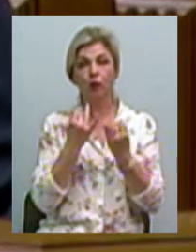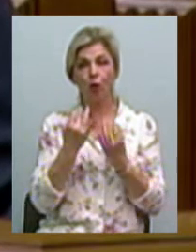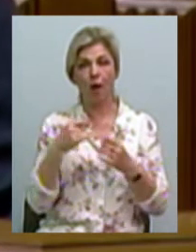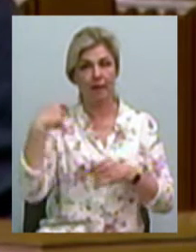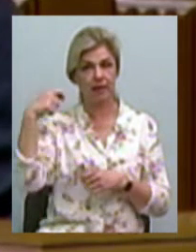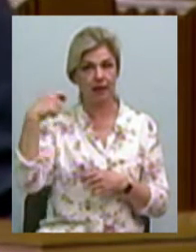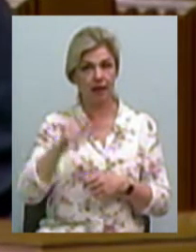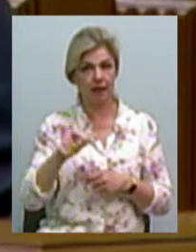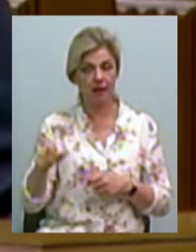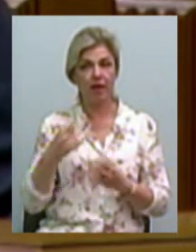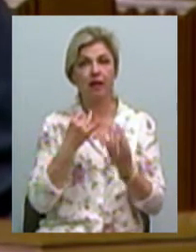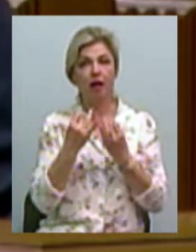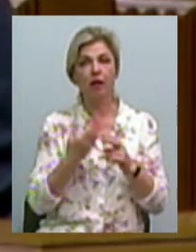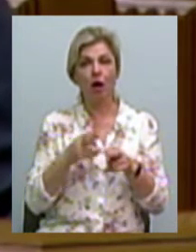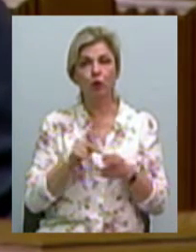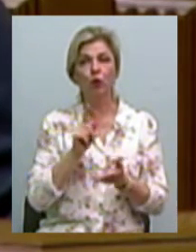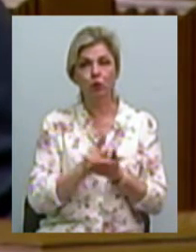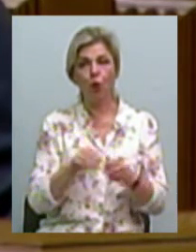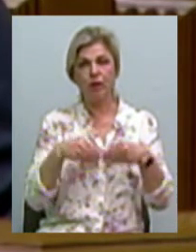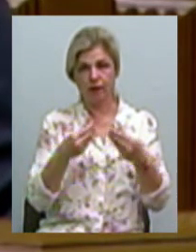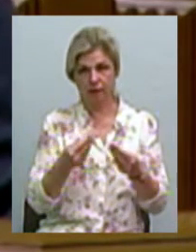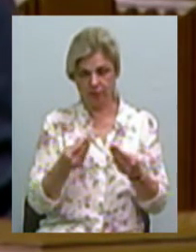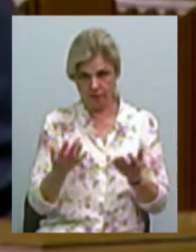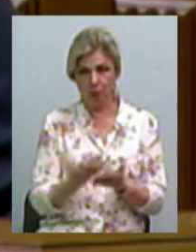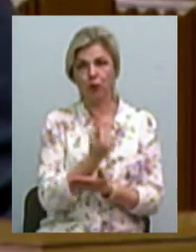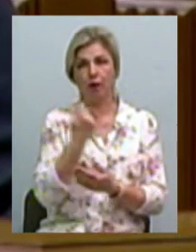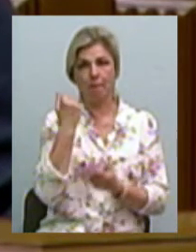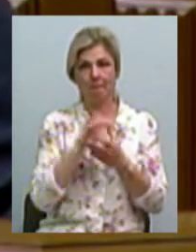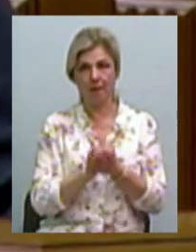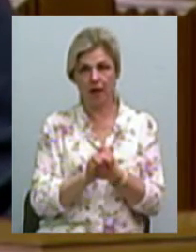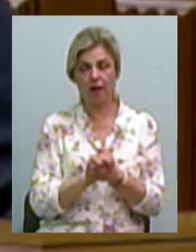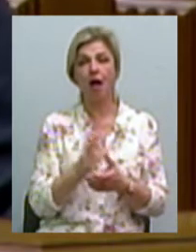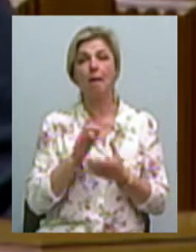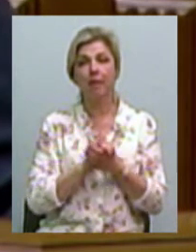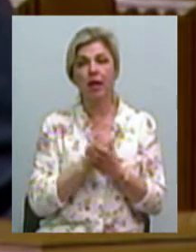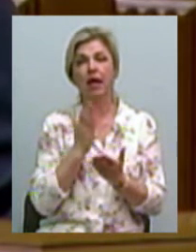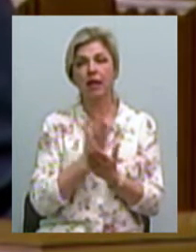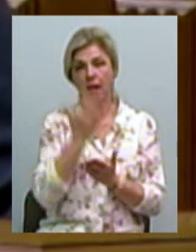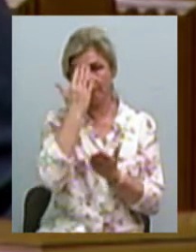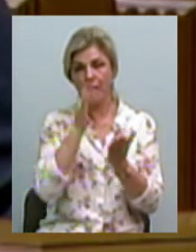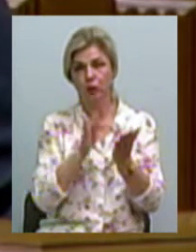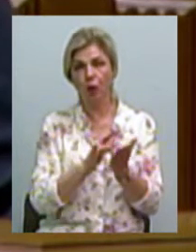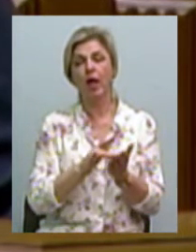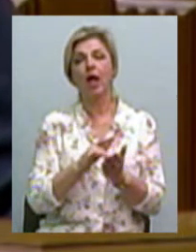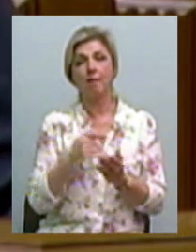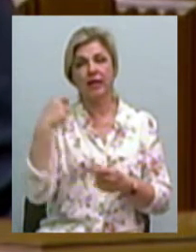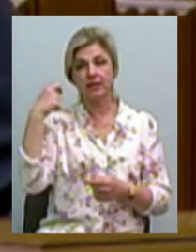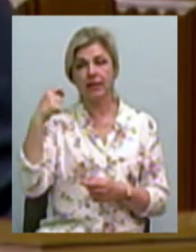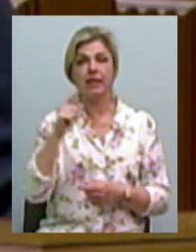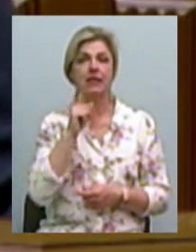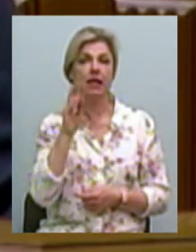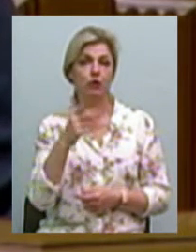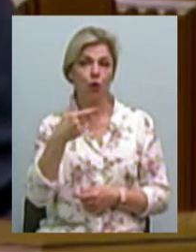діалогу, який повинен принести мир. Мир є метою президента Зеленського, є